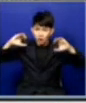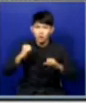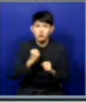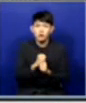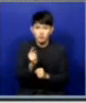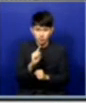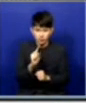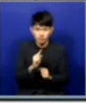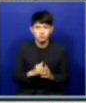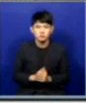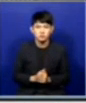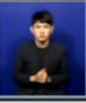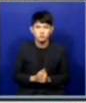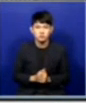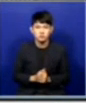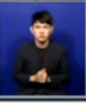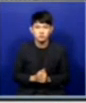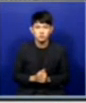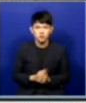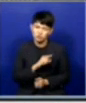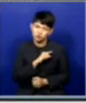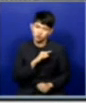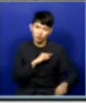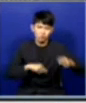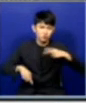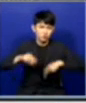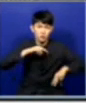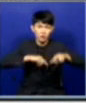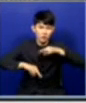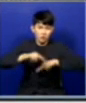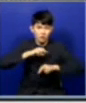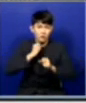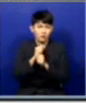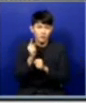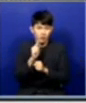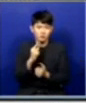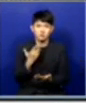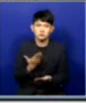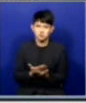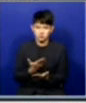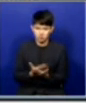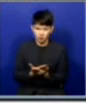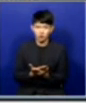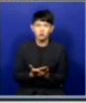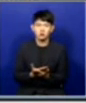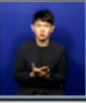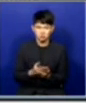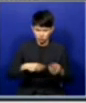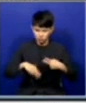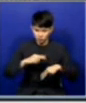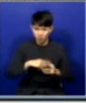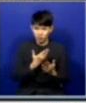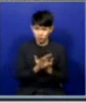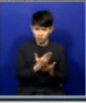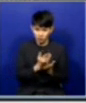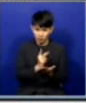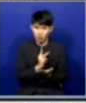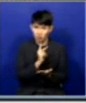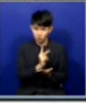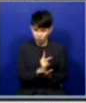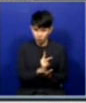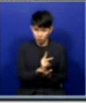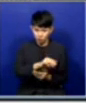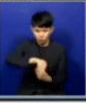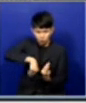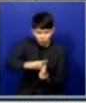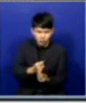องดูแลทั้งเงินกู้ที่จะให้กับ